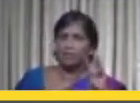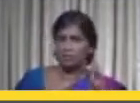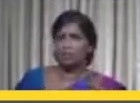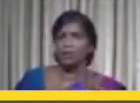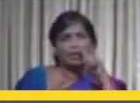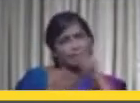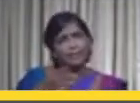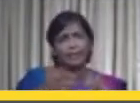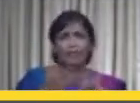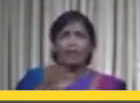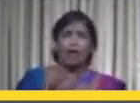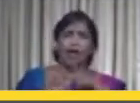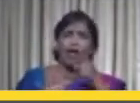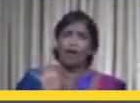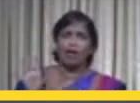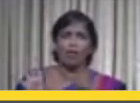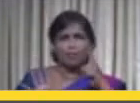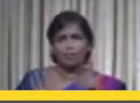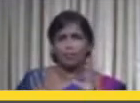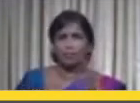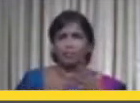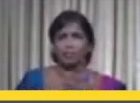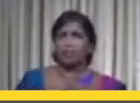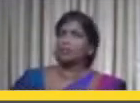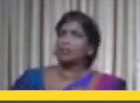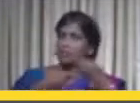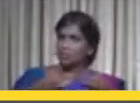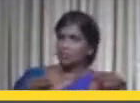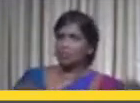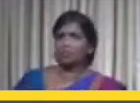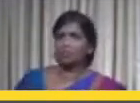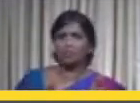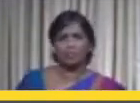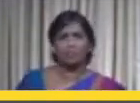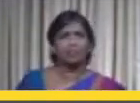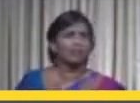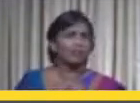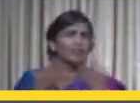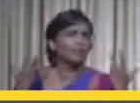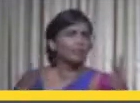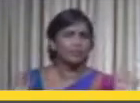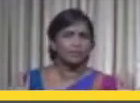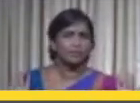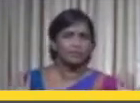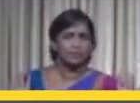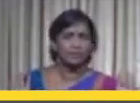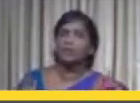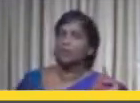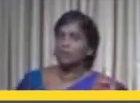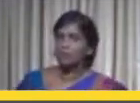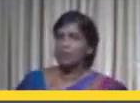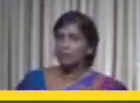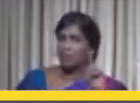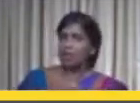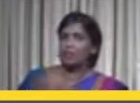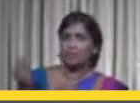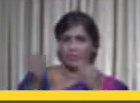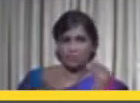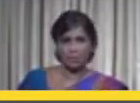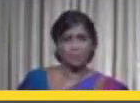केवन अवृद्धा मेक पिटकड़ा पास्ते इतनी इवराई एक मे सभावट दिन